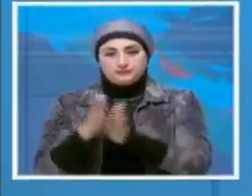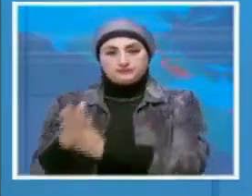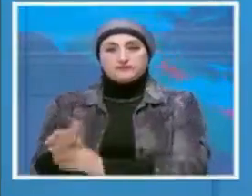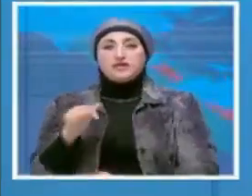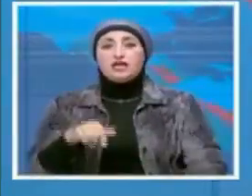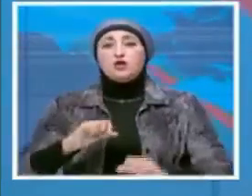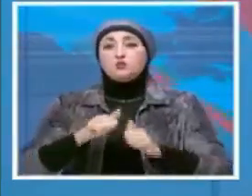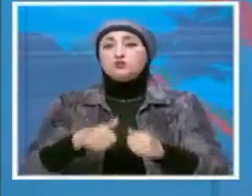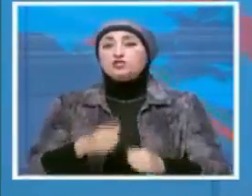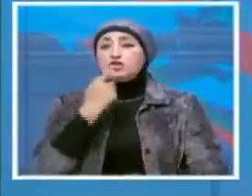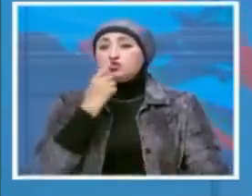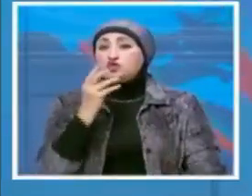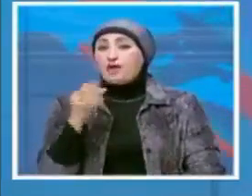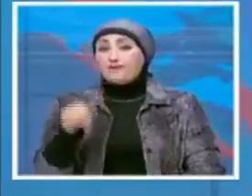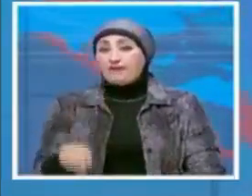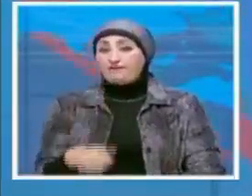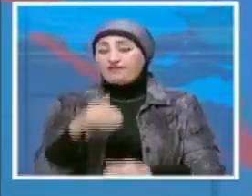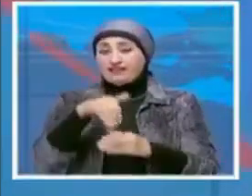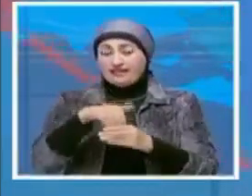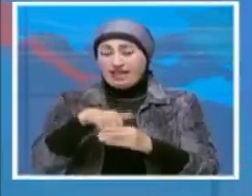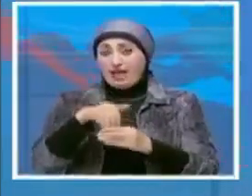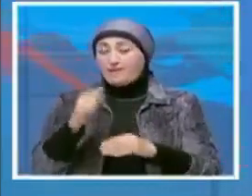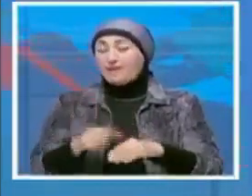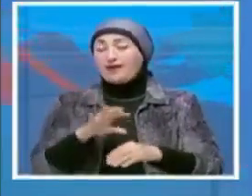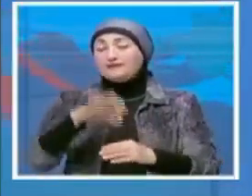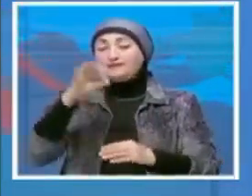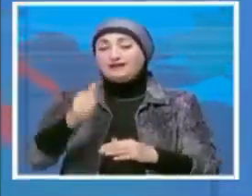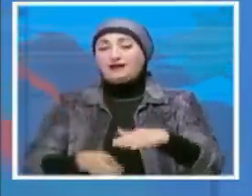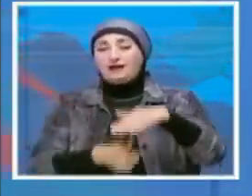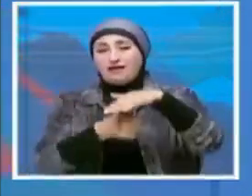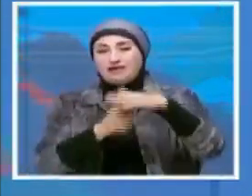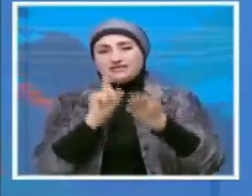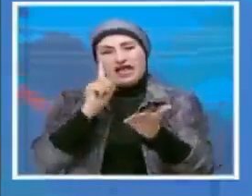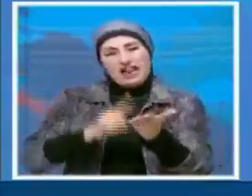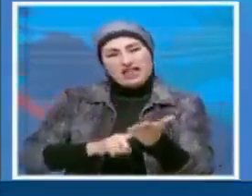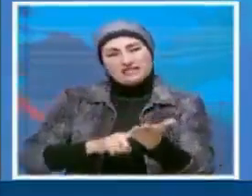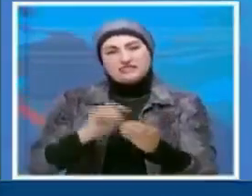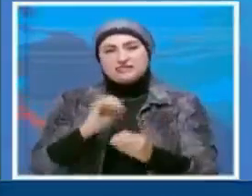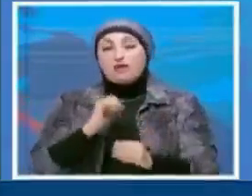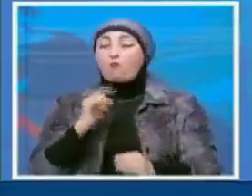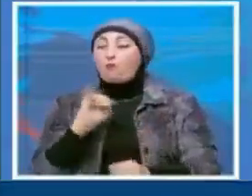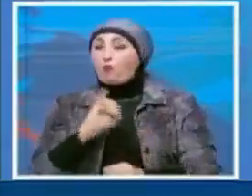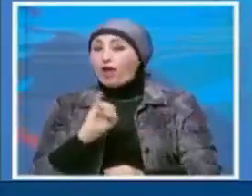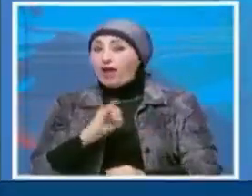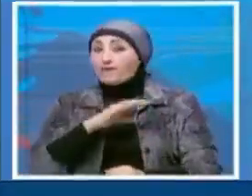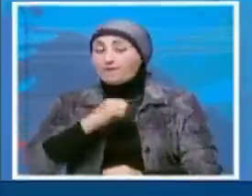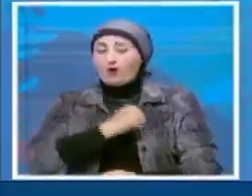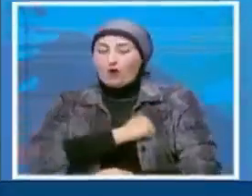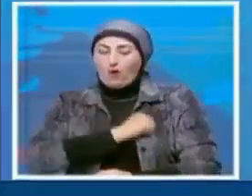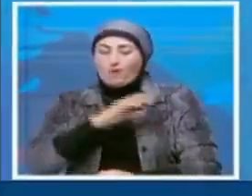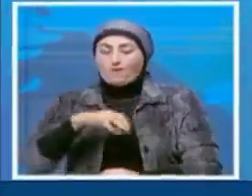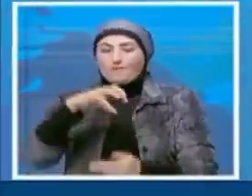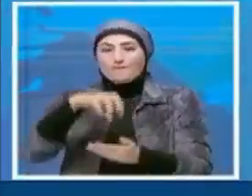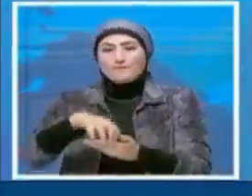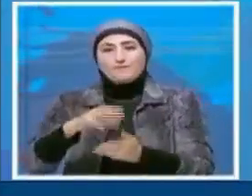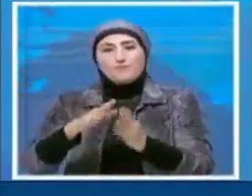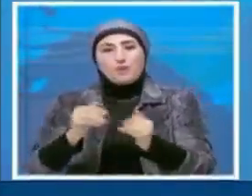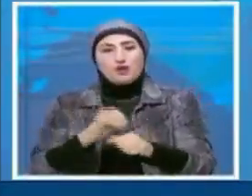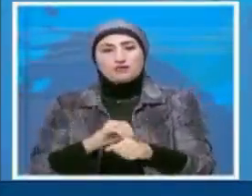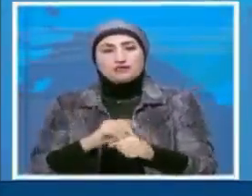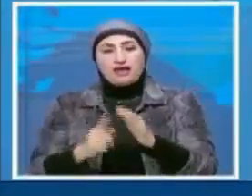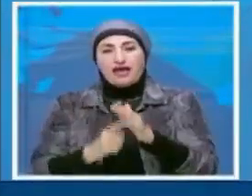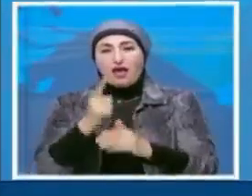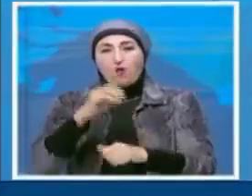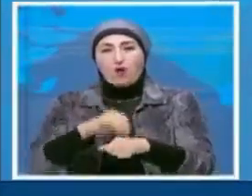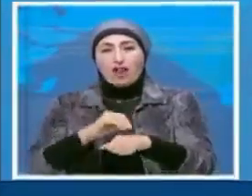تأتي مشاركة الشباب في الانتخابات الرئاسية انطلاقا من الواجب الوطني والأخلاقي والديني، حيث إن أول مبادئ المواطنة